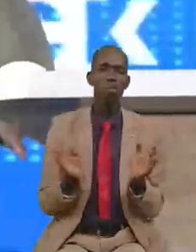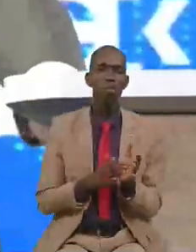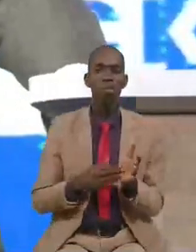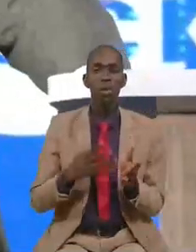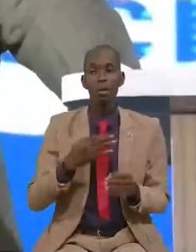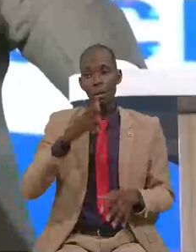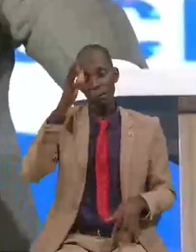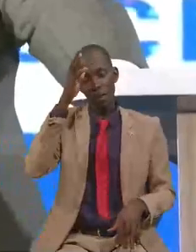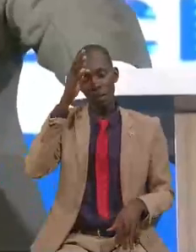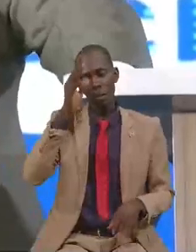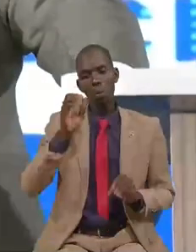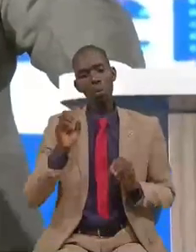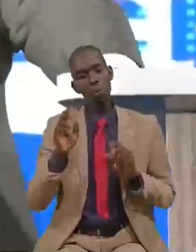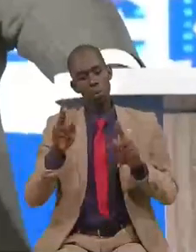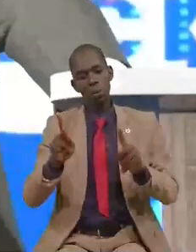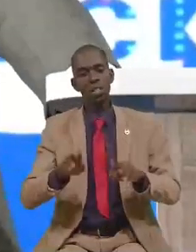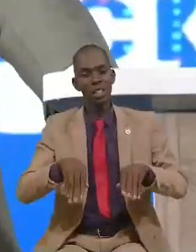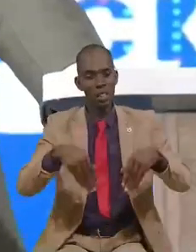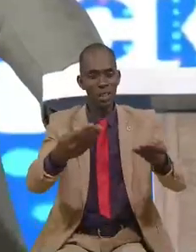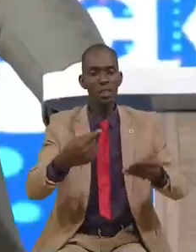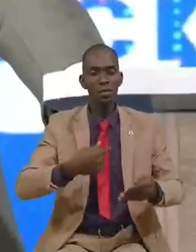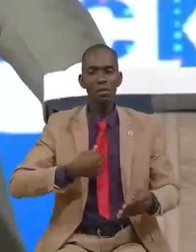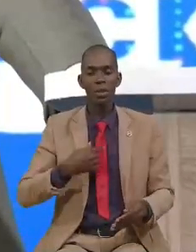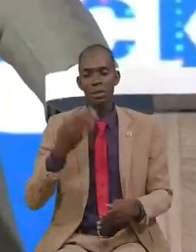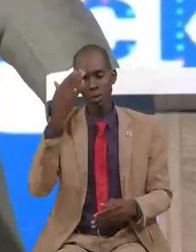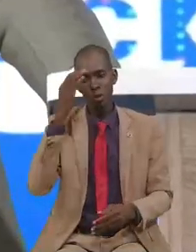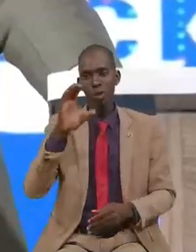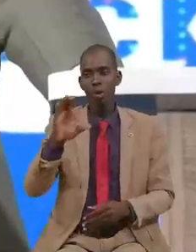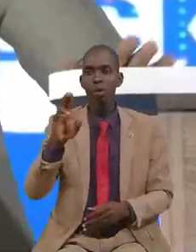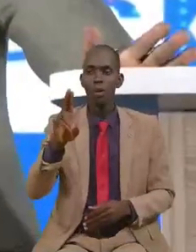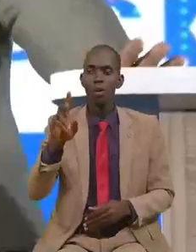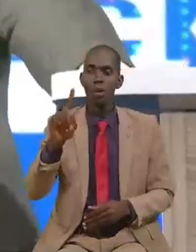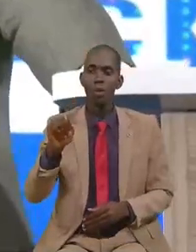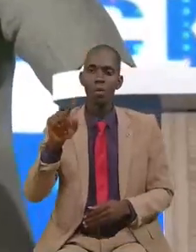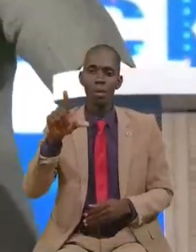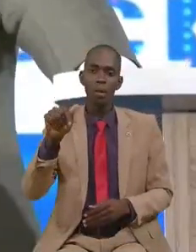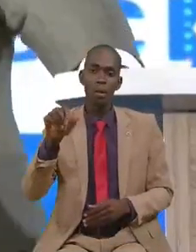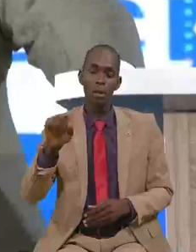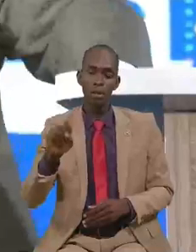Il m'a remis un coupe-coupe pour aller au champ. Son champ. Et je suis allé.